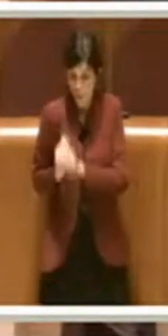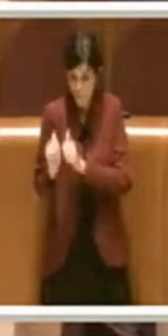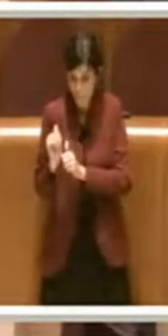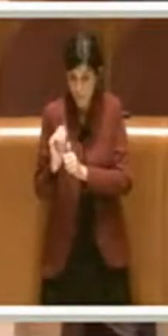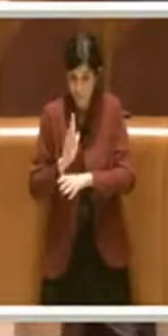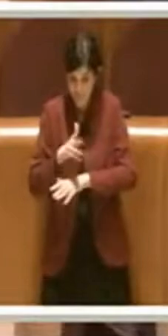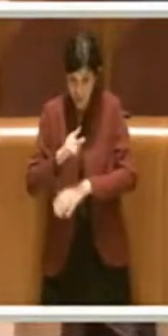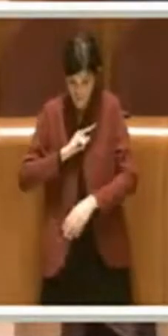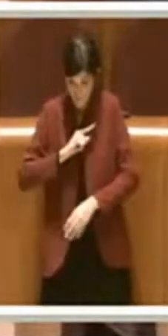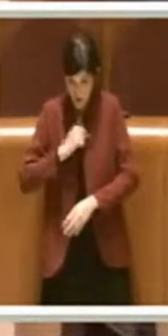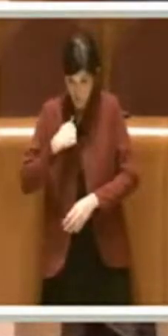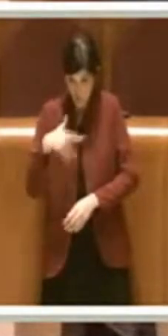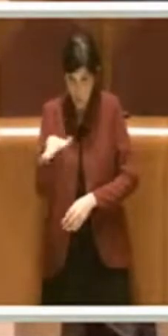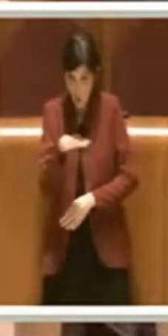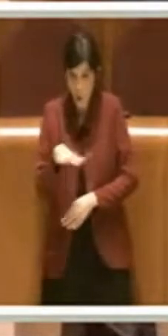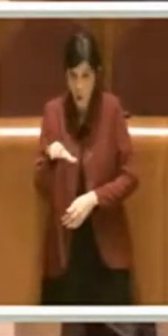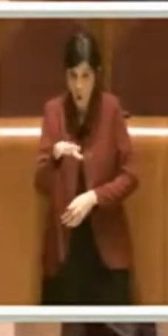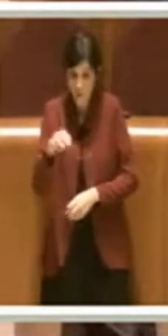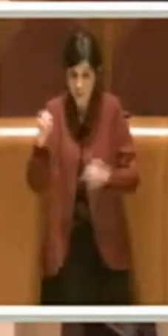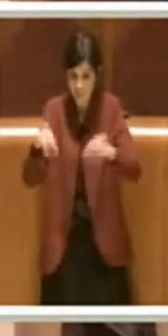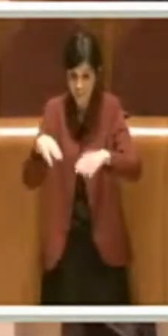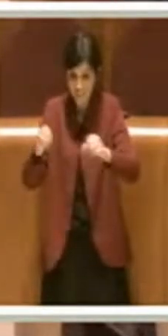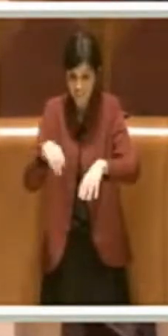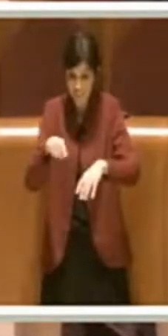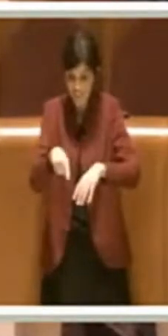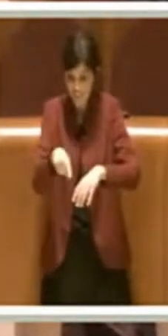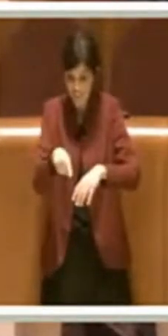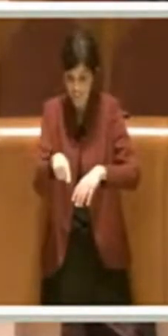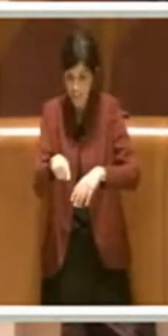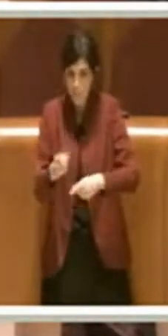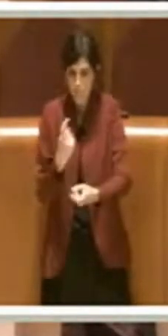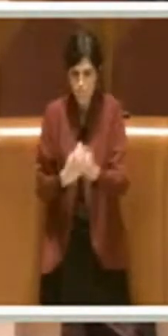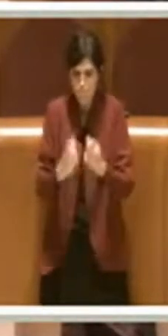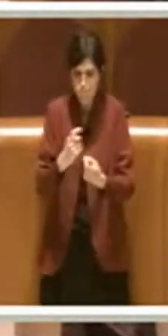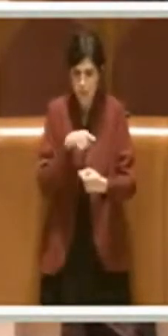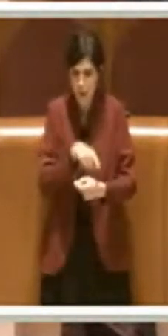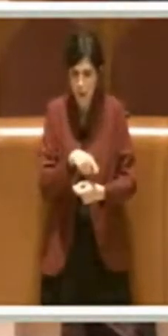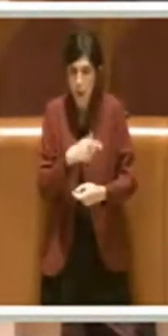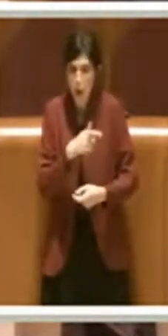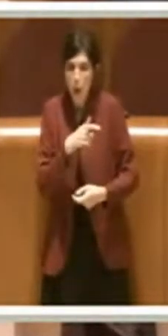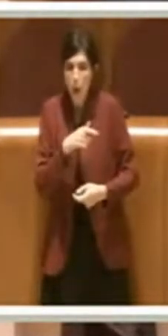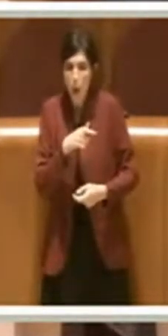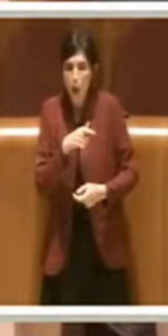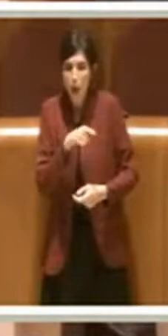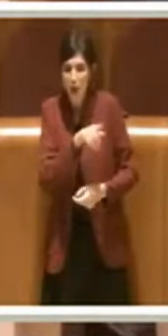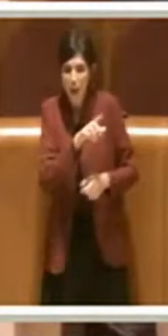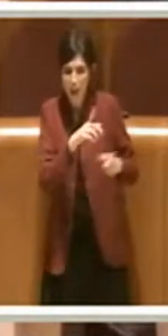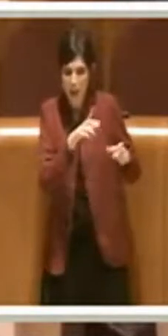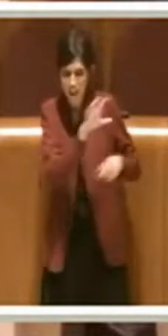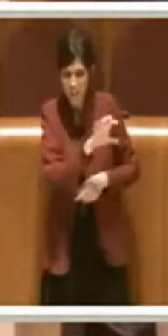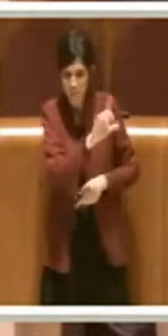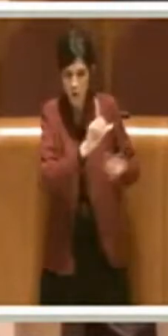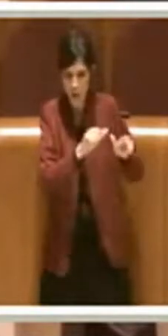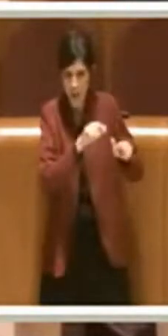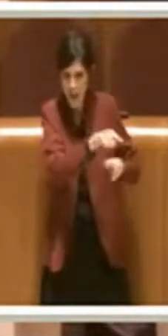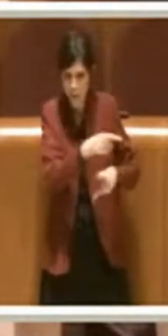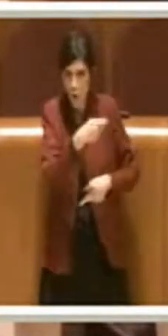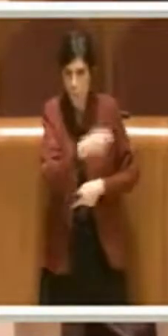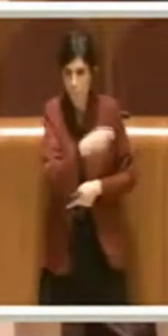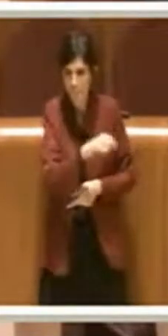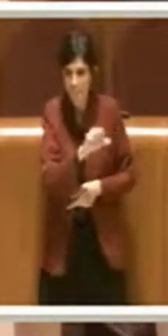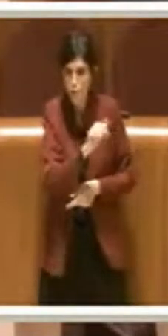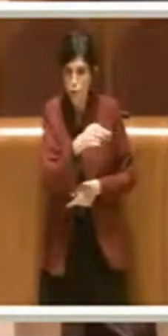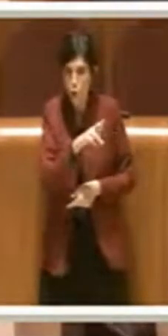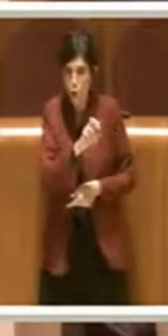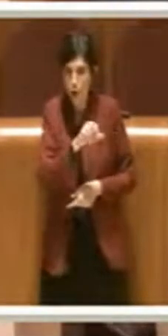fu aperta proprio sotto il Storace quando era presidente della Regione Lazio. Allora è chiaro